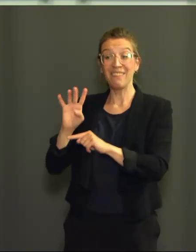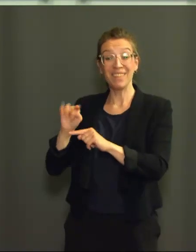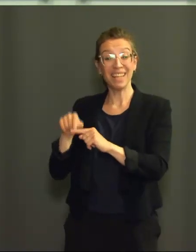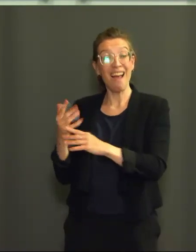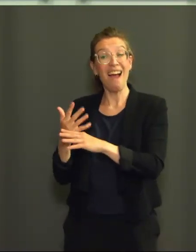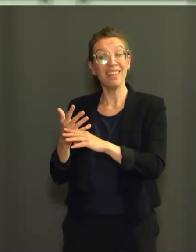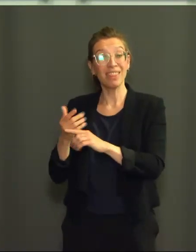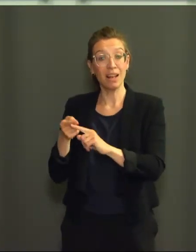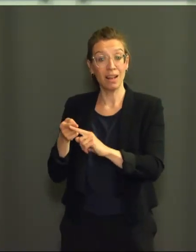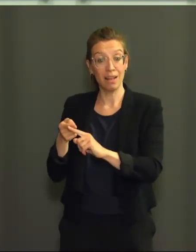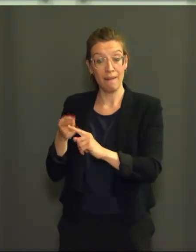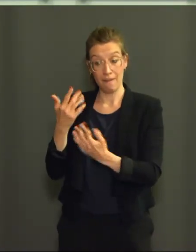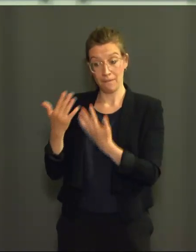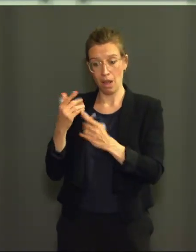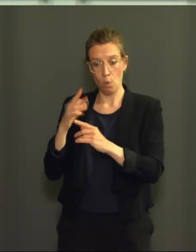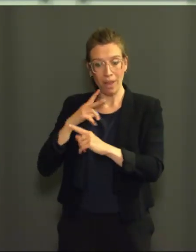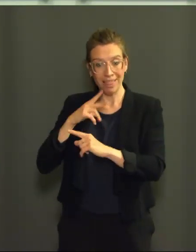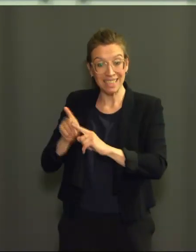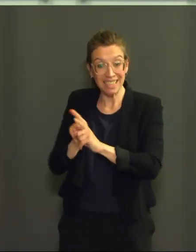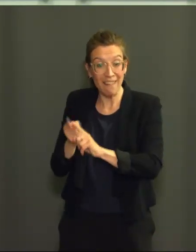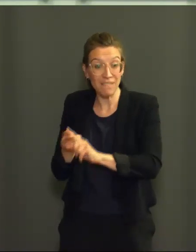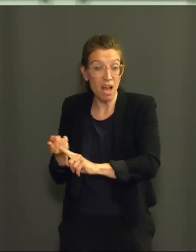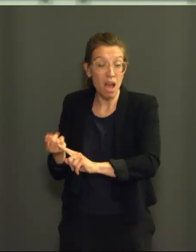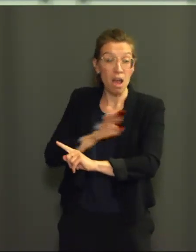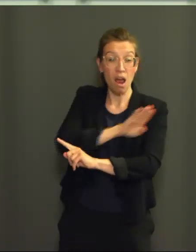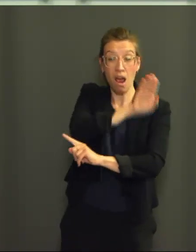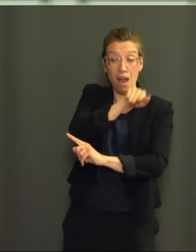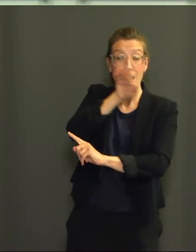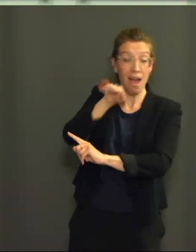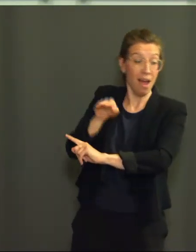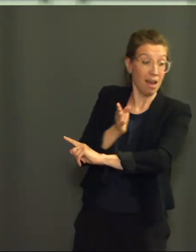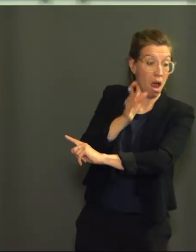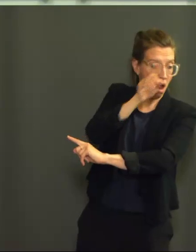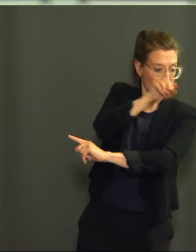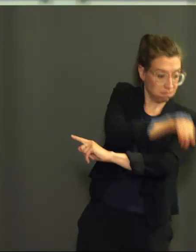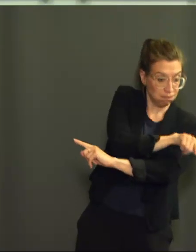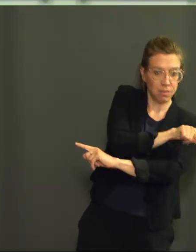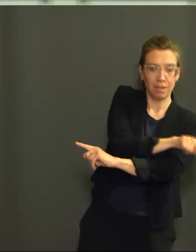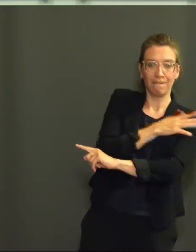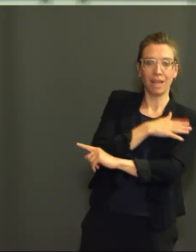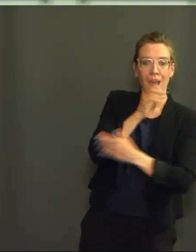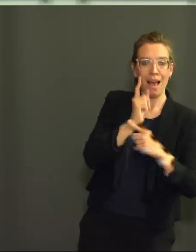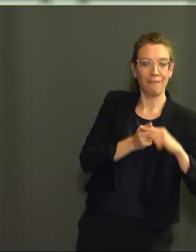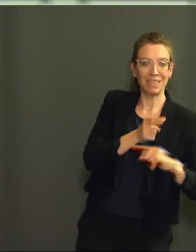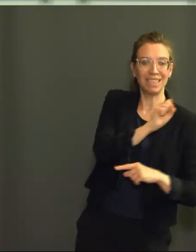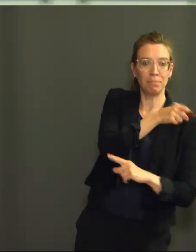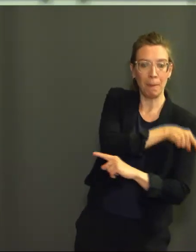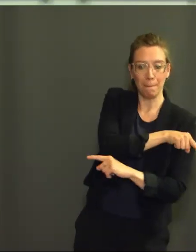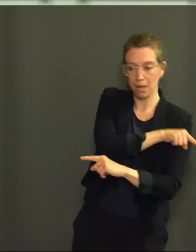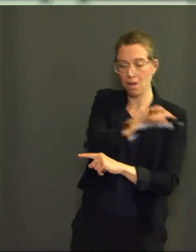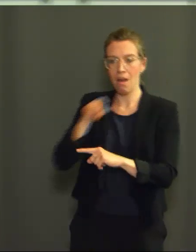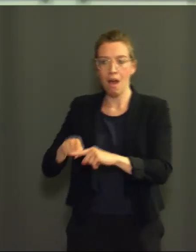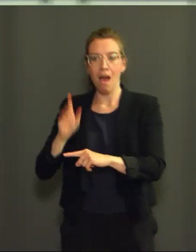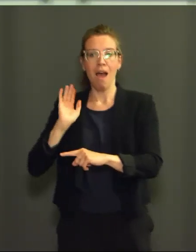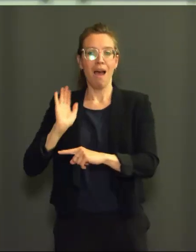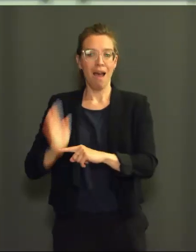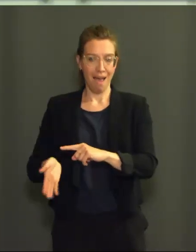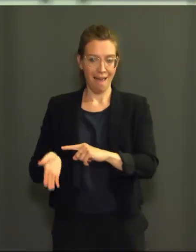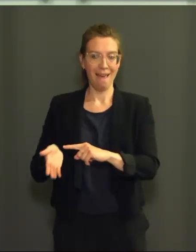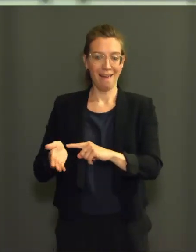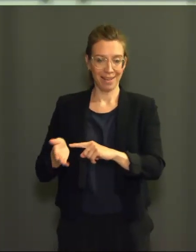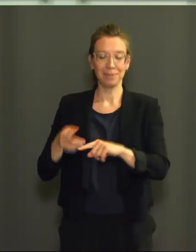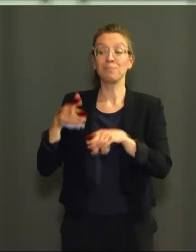De ziekenhuisbezetting blijft verder aan een stabiel tempo dalen. Momenteel liggen er 820 COVID-patiënten in